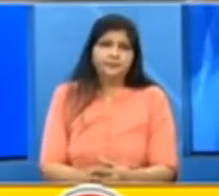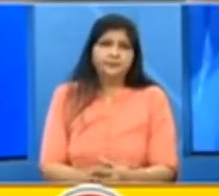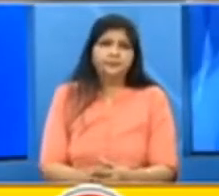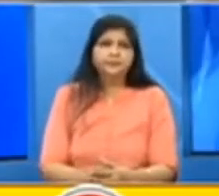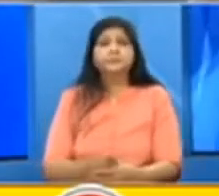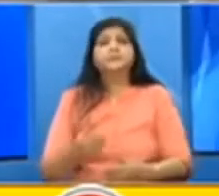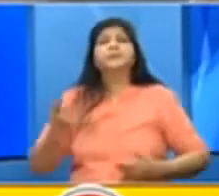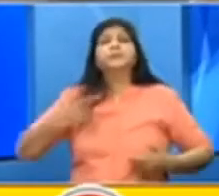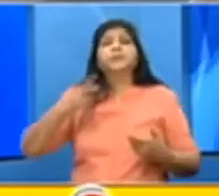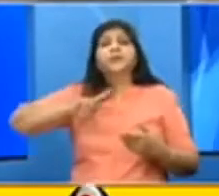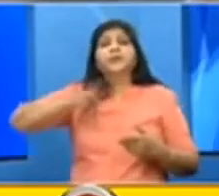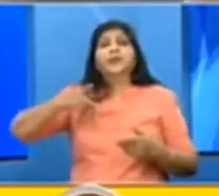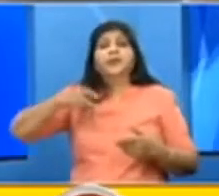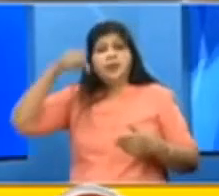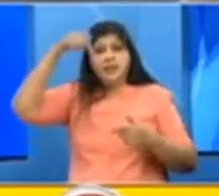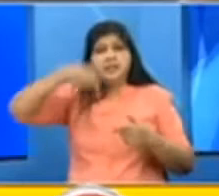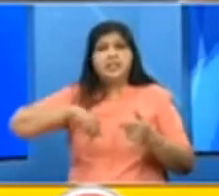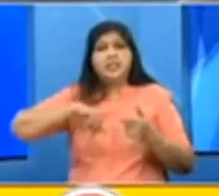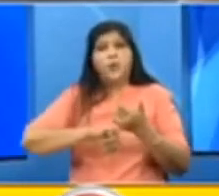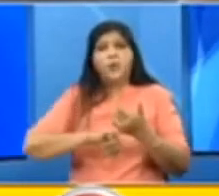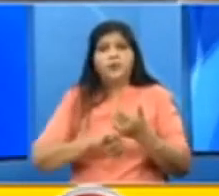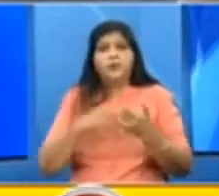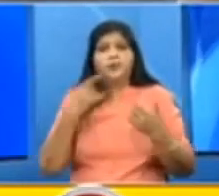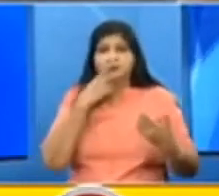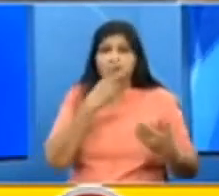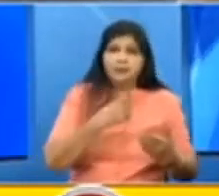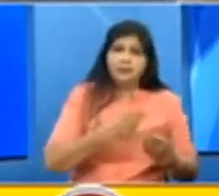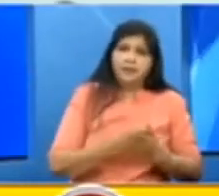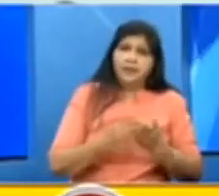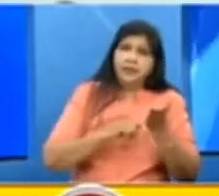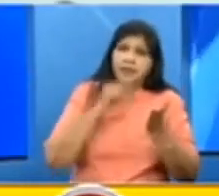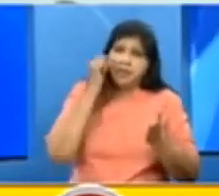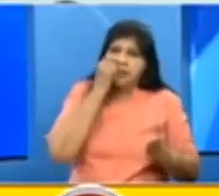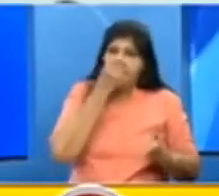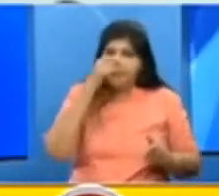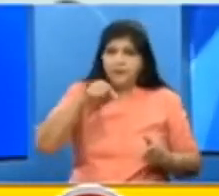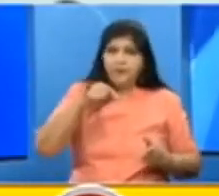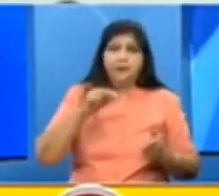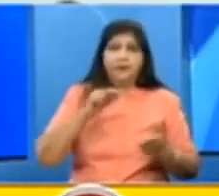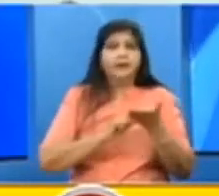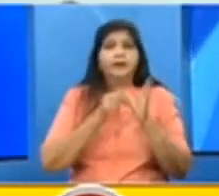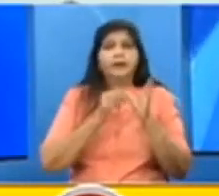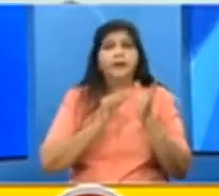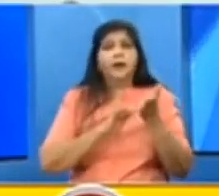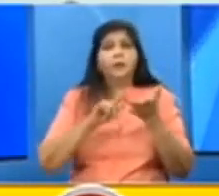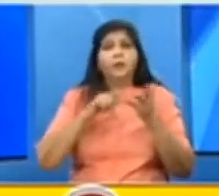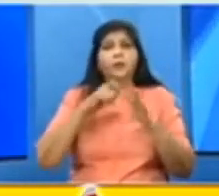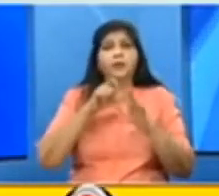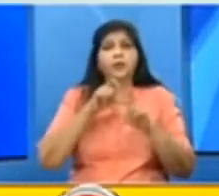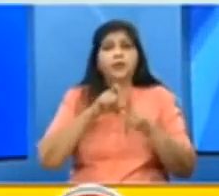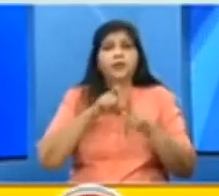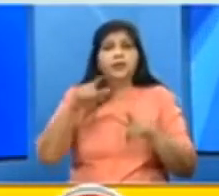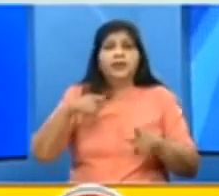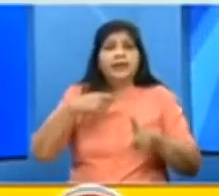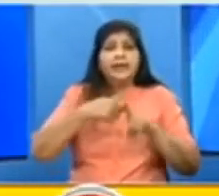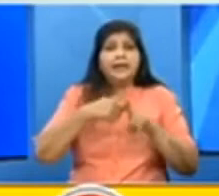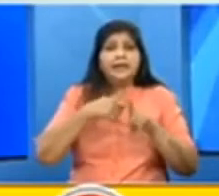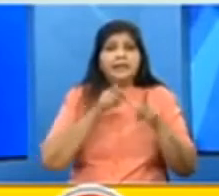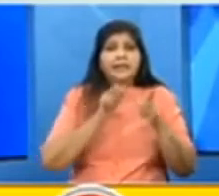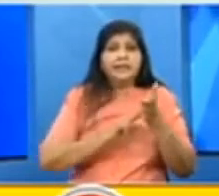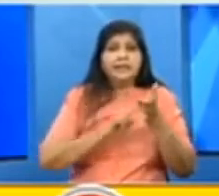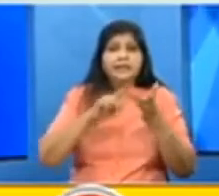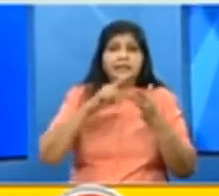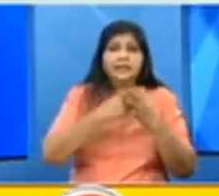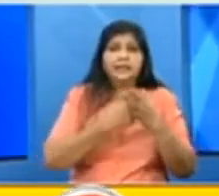आइए चलिए फिर एकदम से नीचे साउथ में चले जाते हैं, तमिलनाडु। नामक्कल से बेटी कनिका से बात करेंगे।